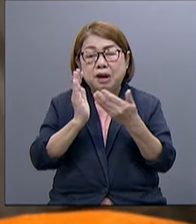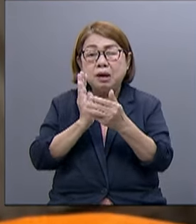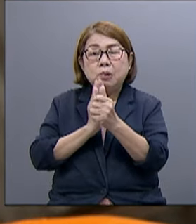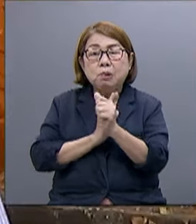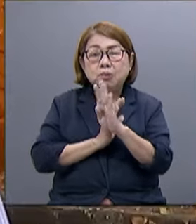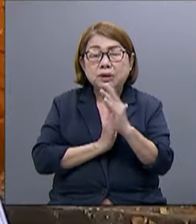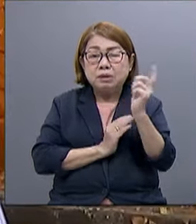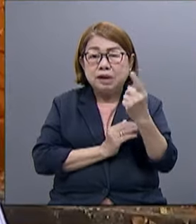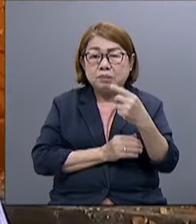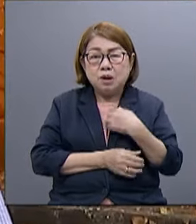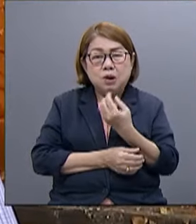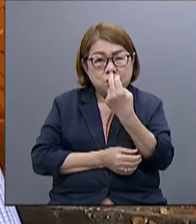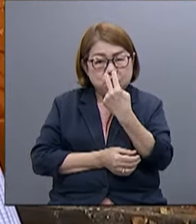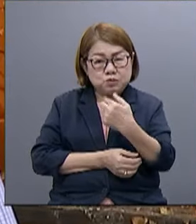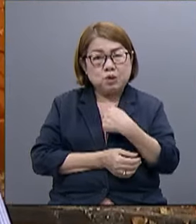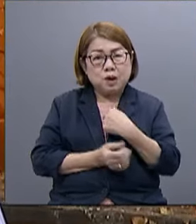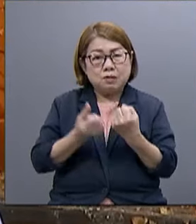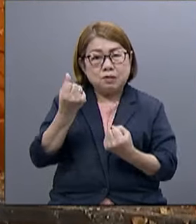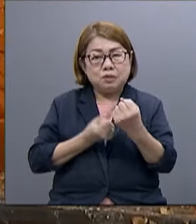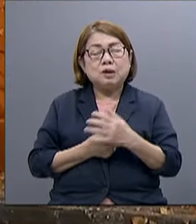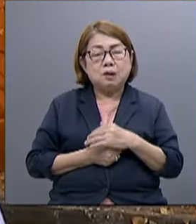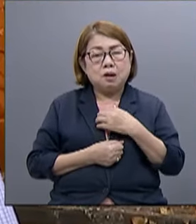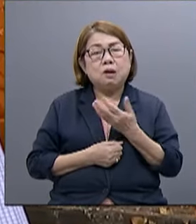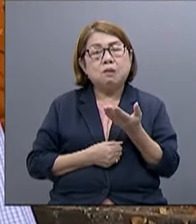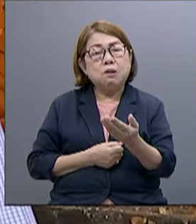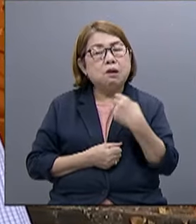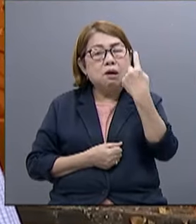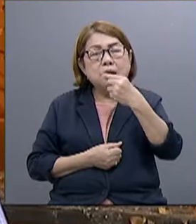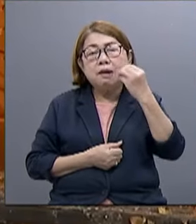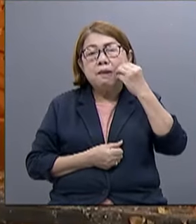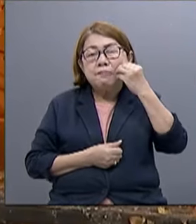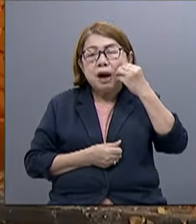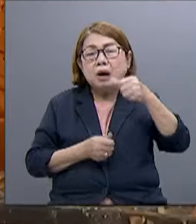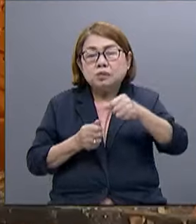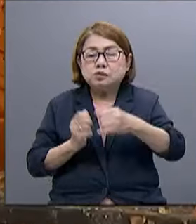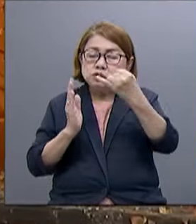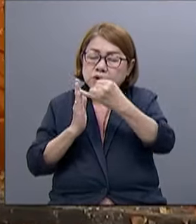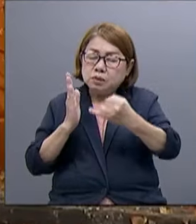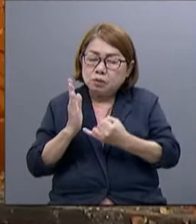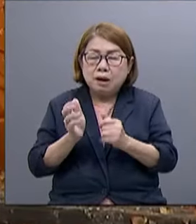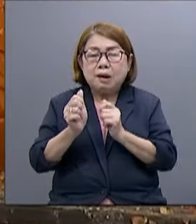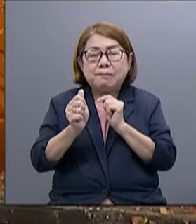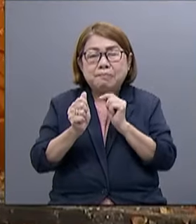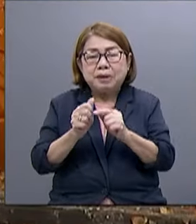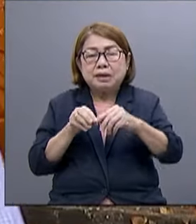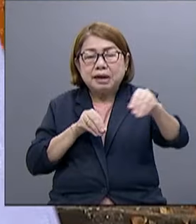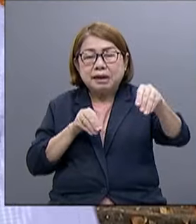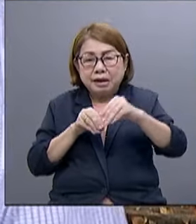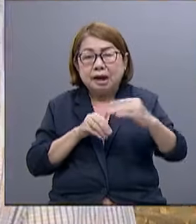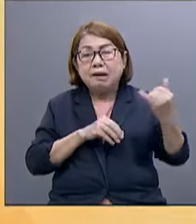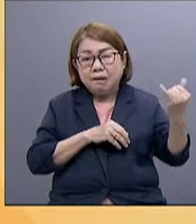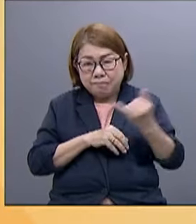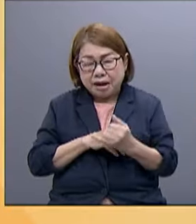พี ่ขอให้พี่น้องใกล้ไกลอำเภอต่างๆมาดูวัดพระธาตุหนองบัวเทียนมาดูต